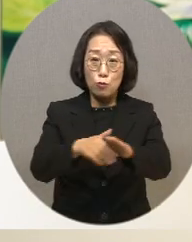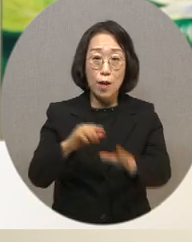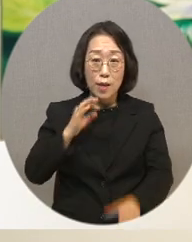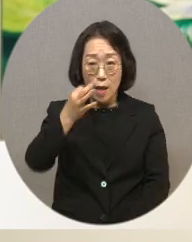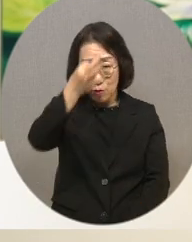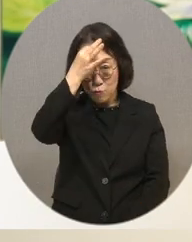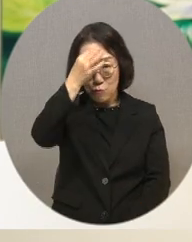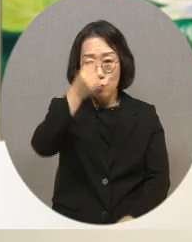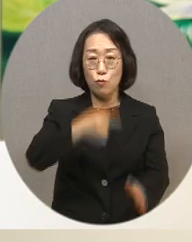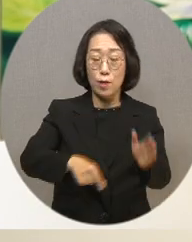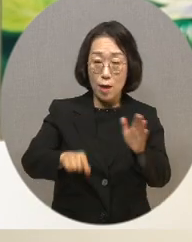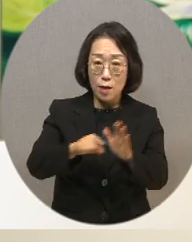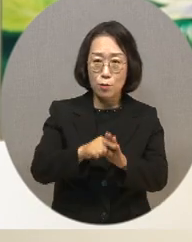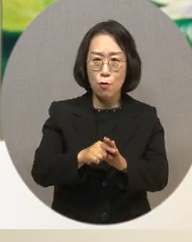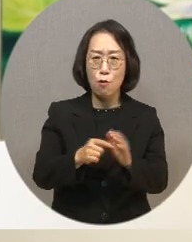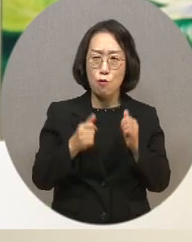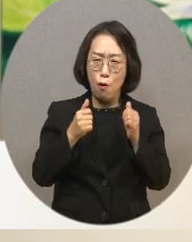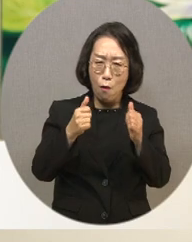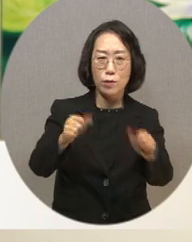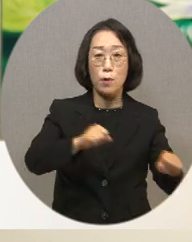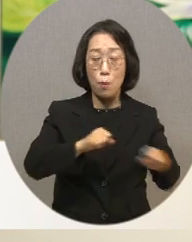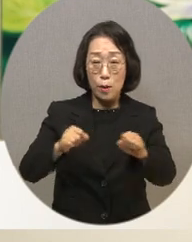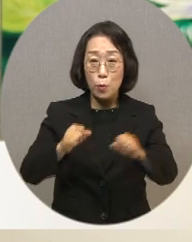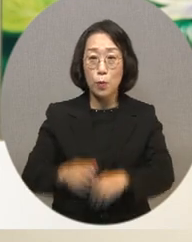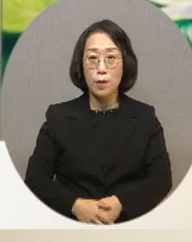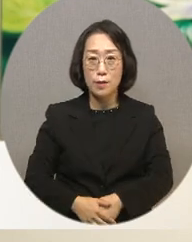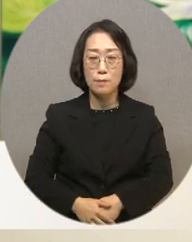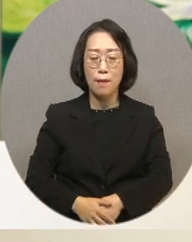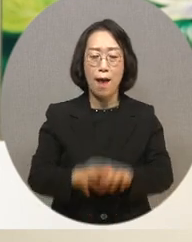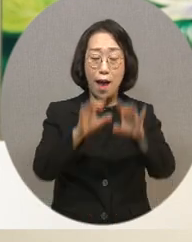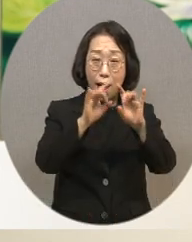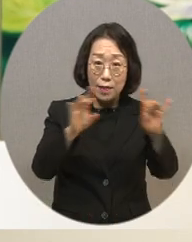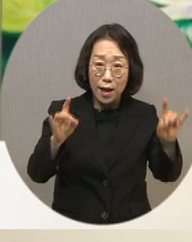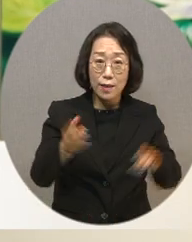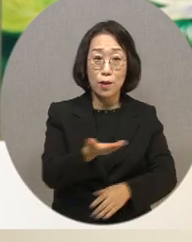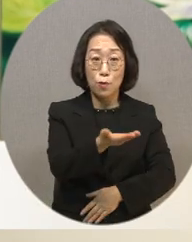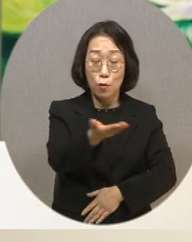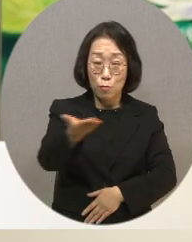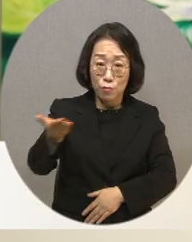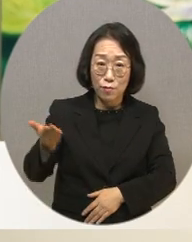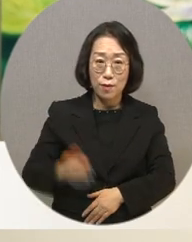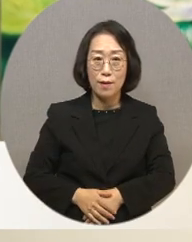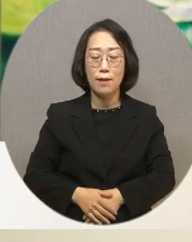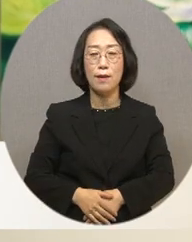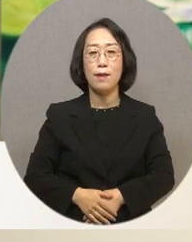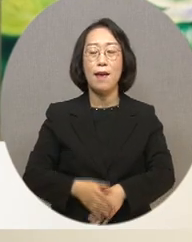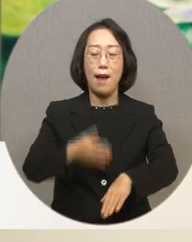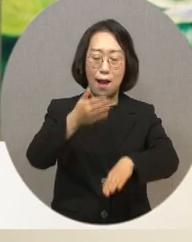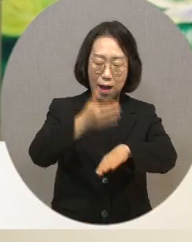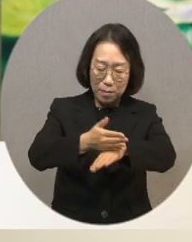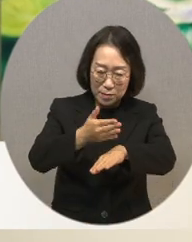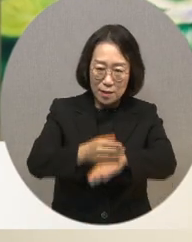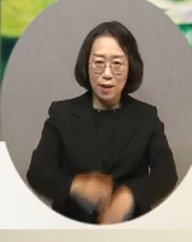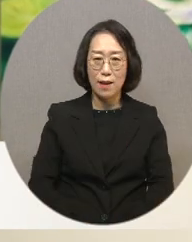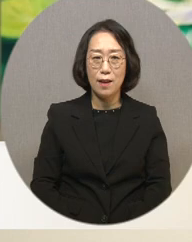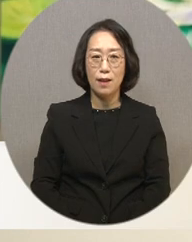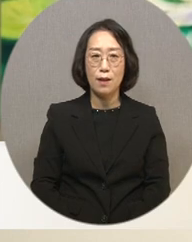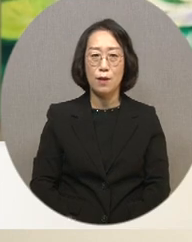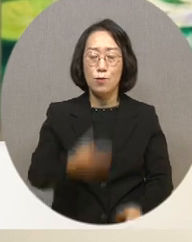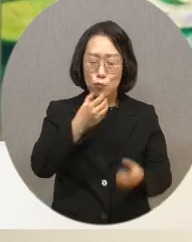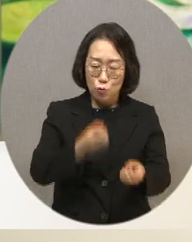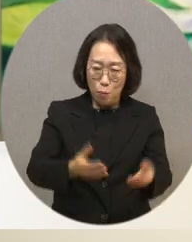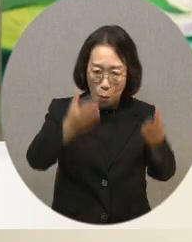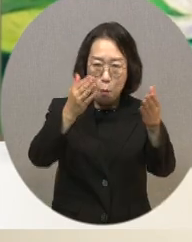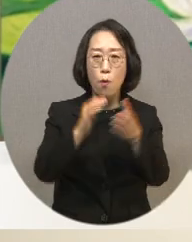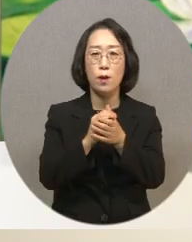문화예술에서 열심히 공부부터 하시는 모든 한 분 한 분에게 감사와